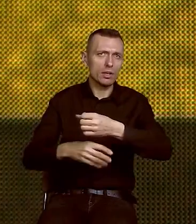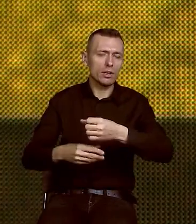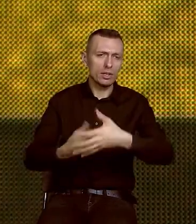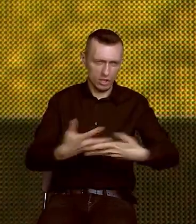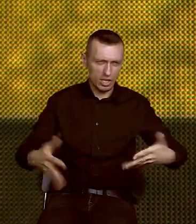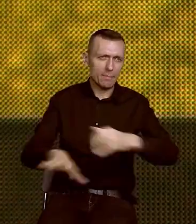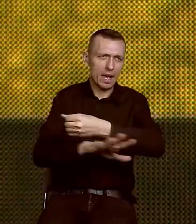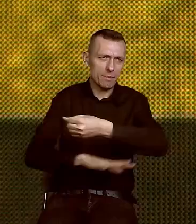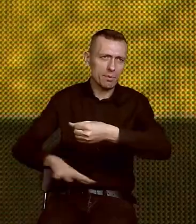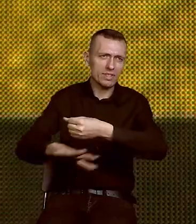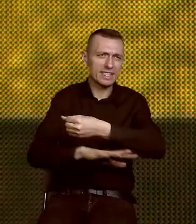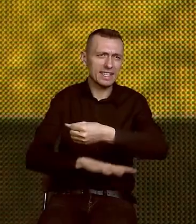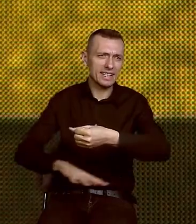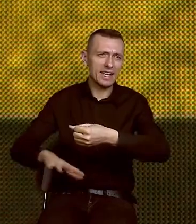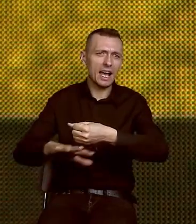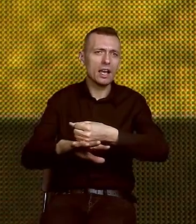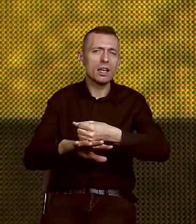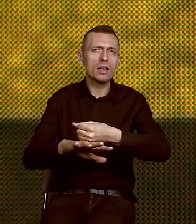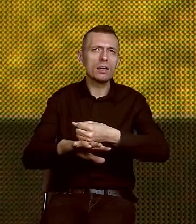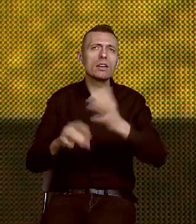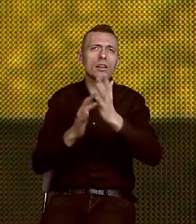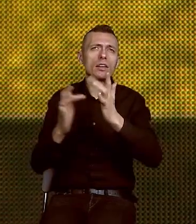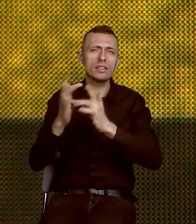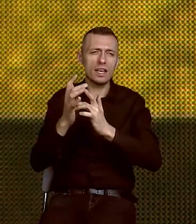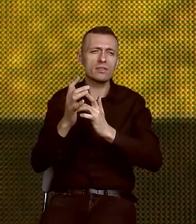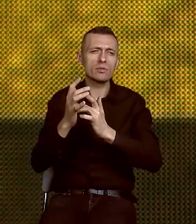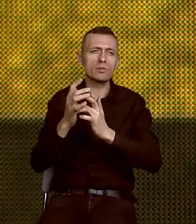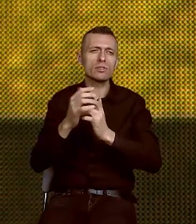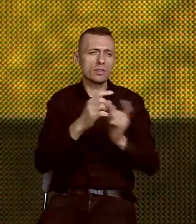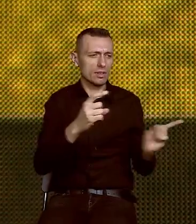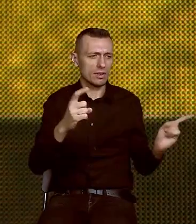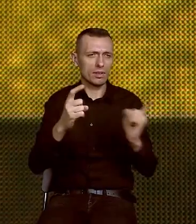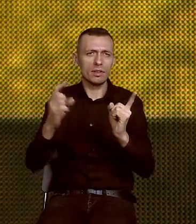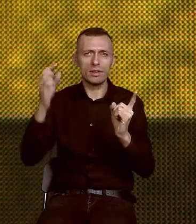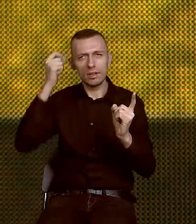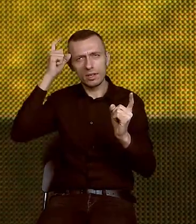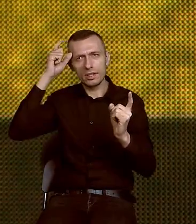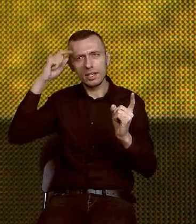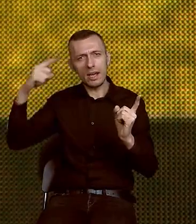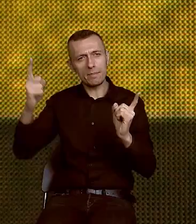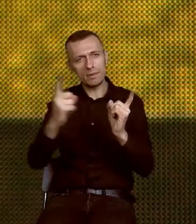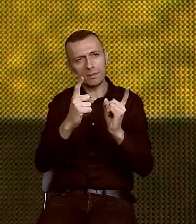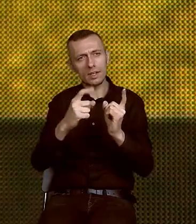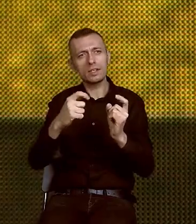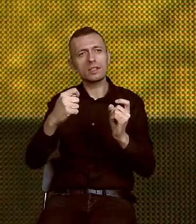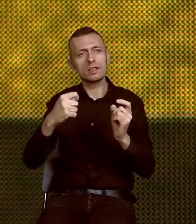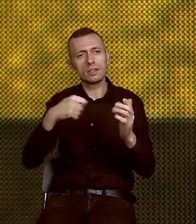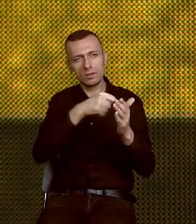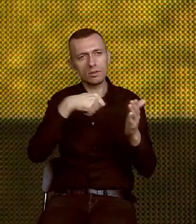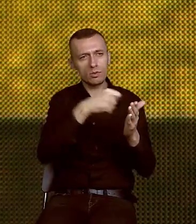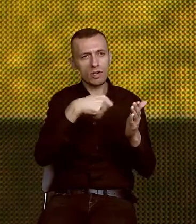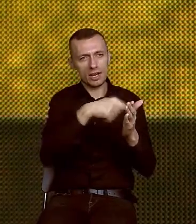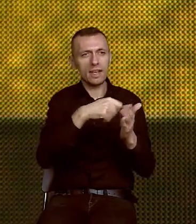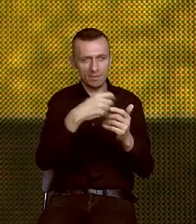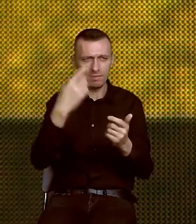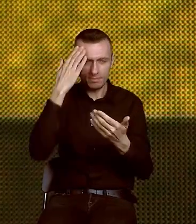na wszystkich możliwych frontach. To jest wojna, która składa się z potyczek, małych bitewek, podjazdów,